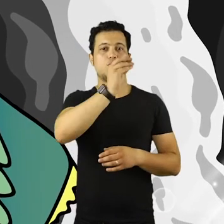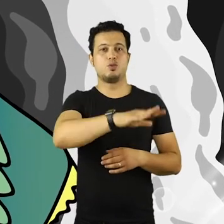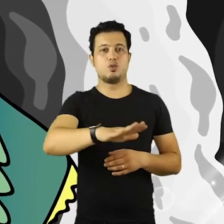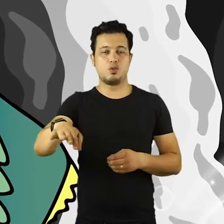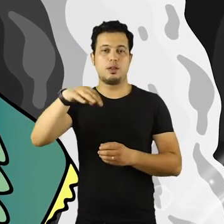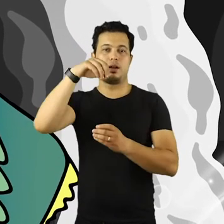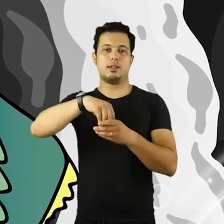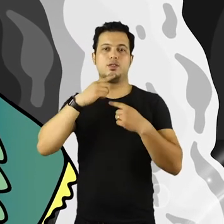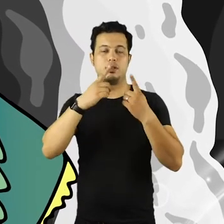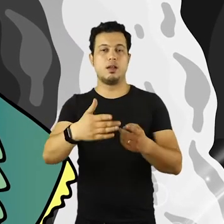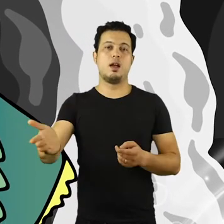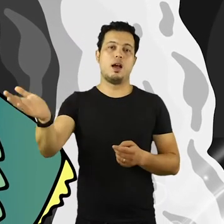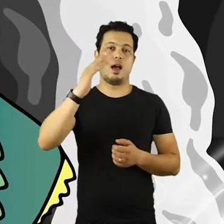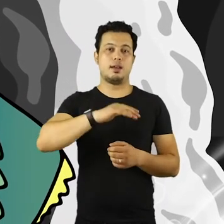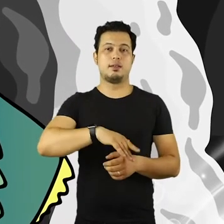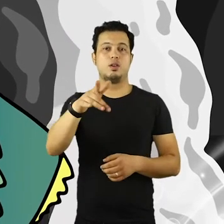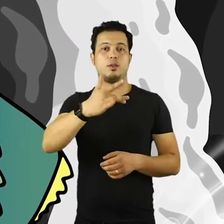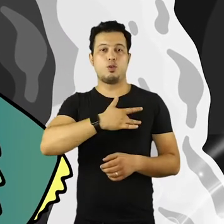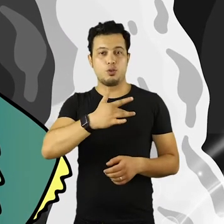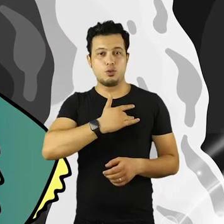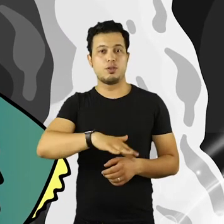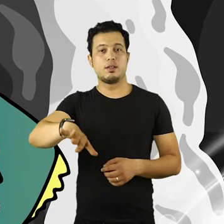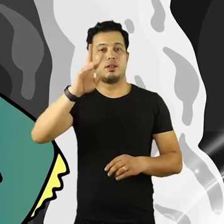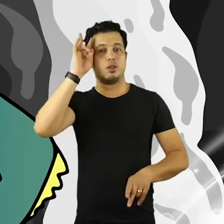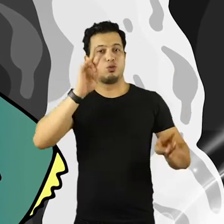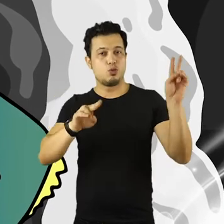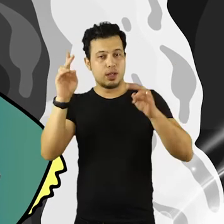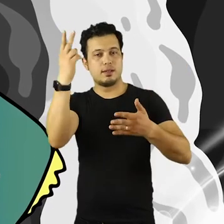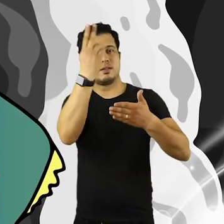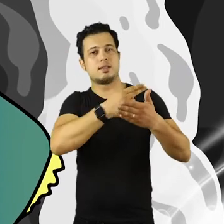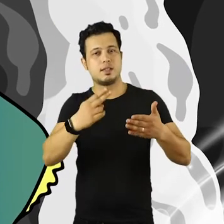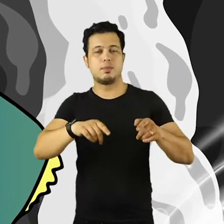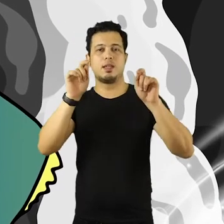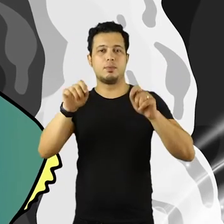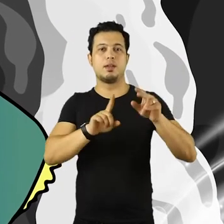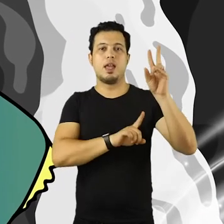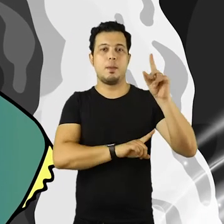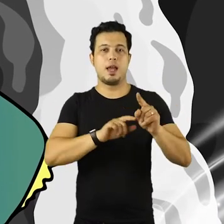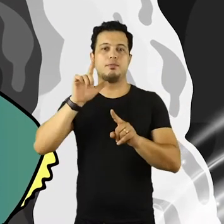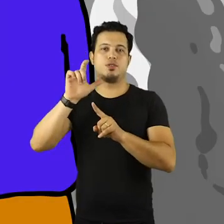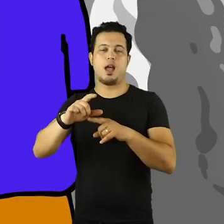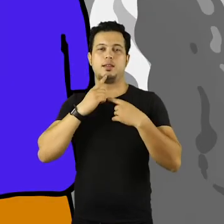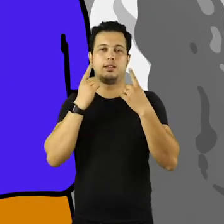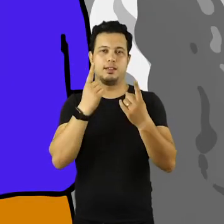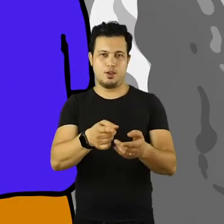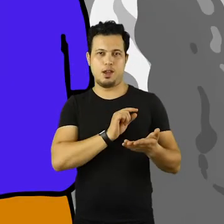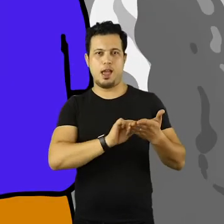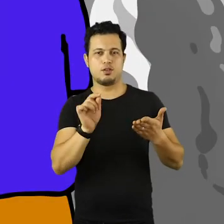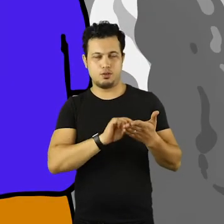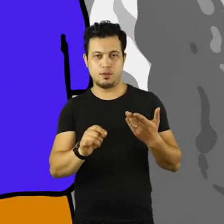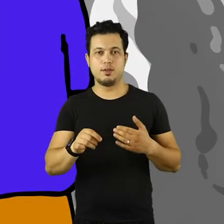için. Haydi gönlünüzce düşlerinizi çizin. İbrahim Çallı. Bu hediye